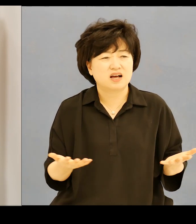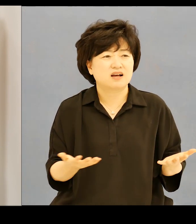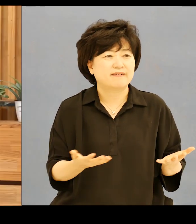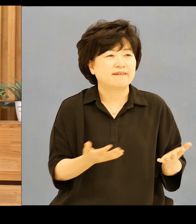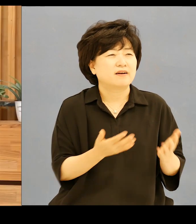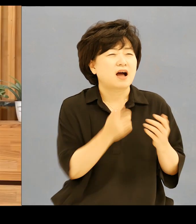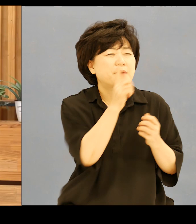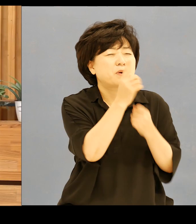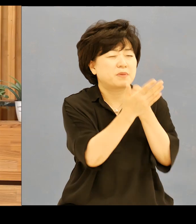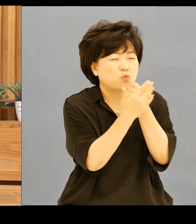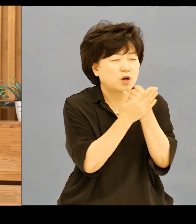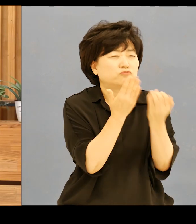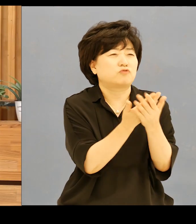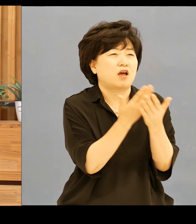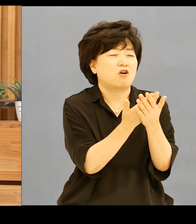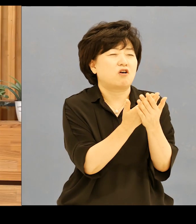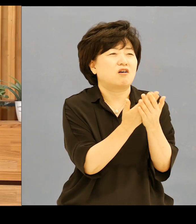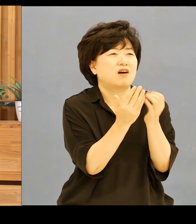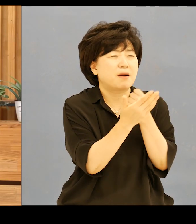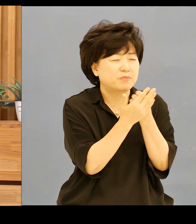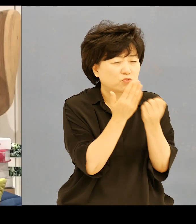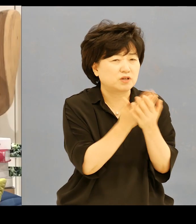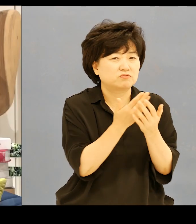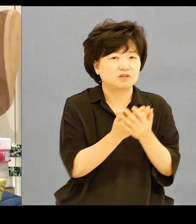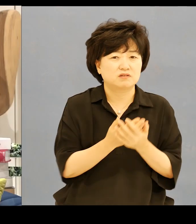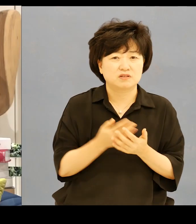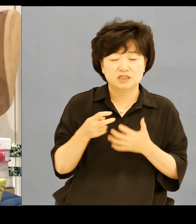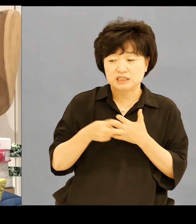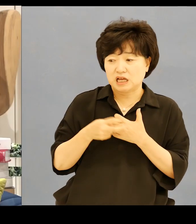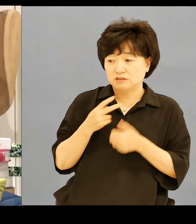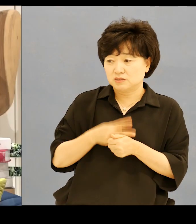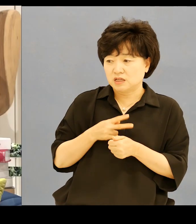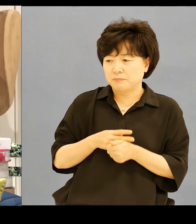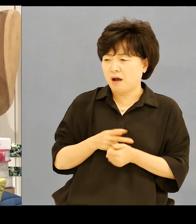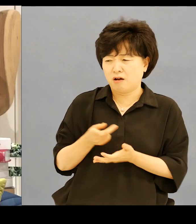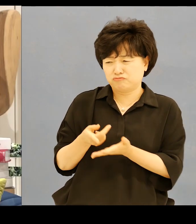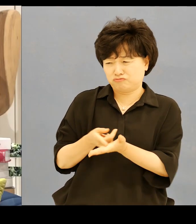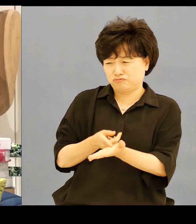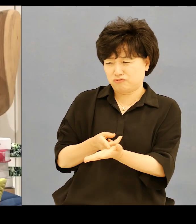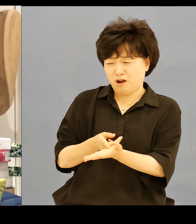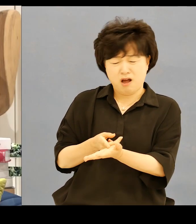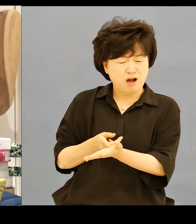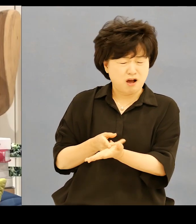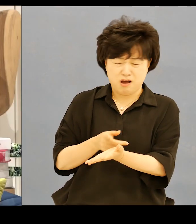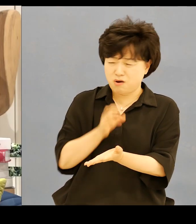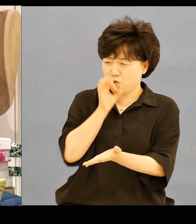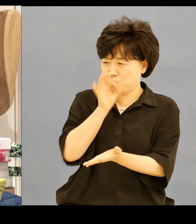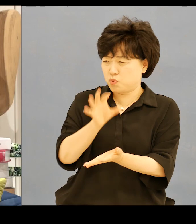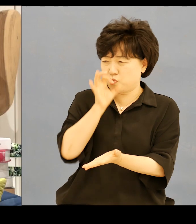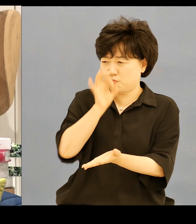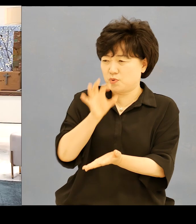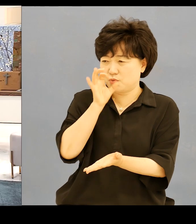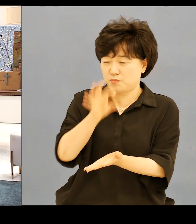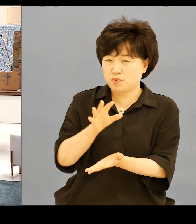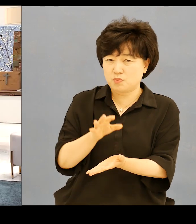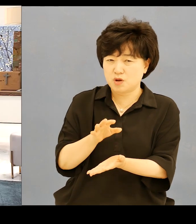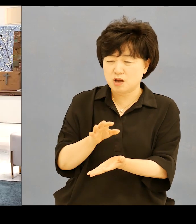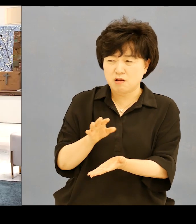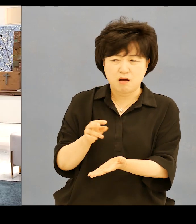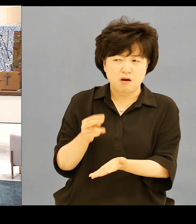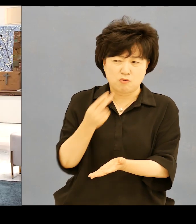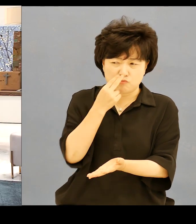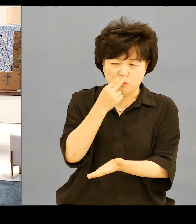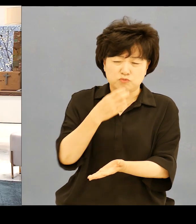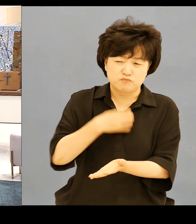한 번만 도와달라. 근데 이제 의사 선생님이 이건 수술하기엔 너무 광범위하고 이제